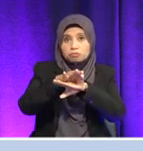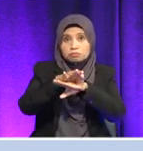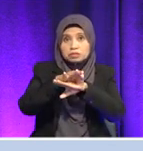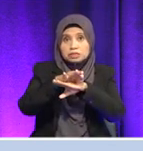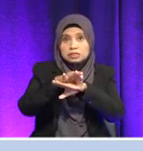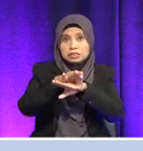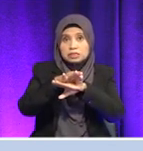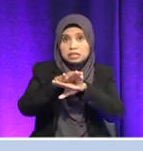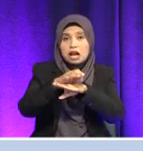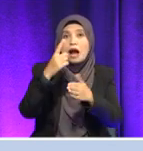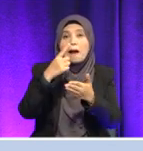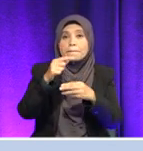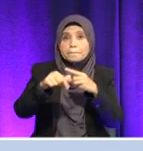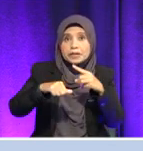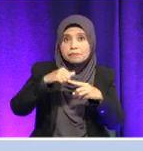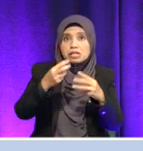Tanah Melayu apabila